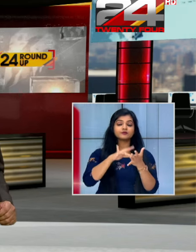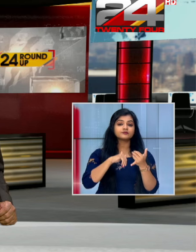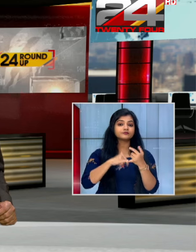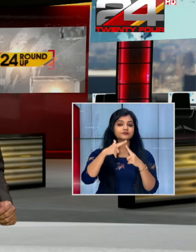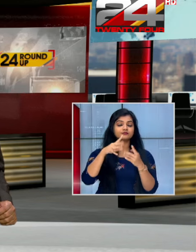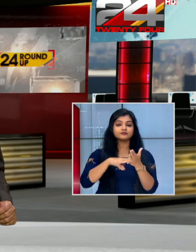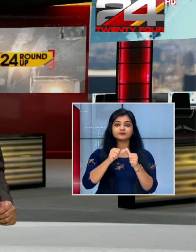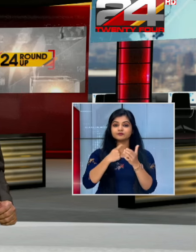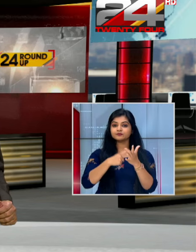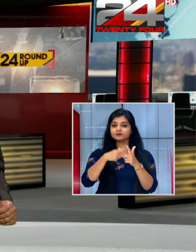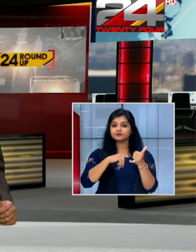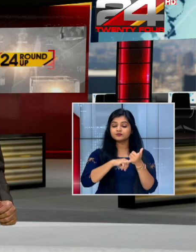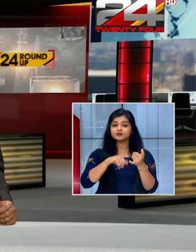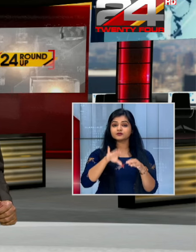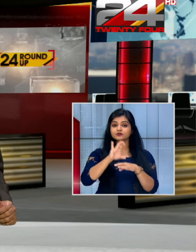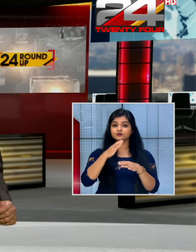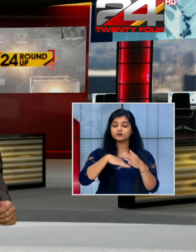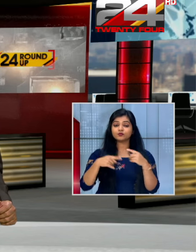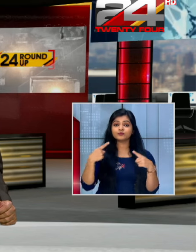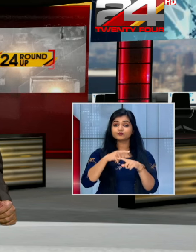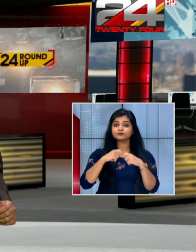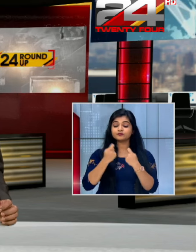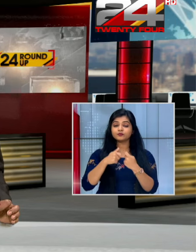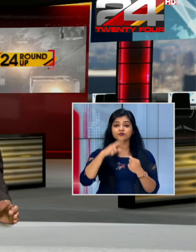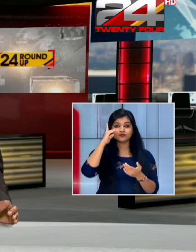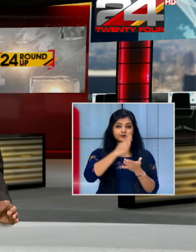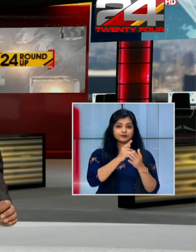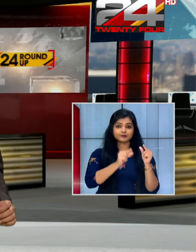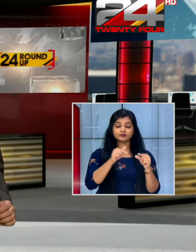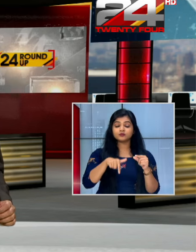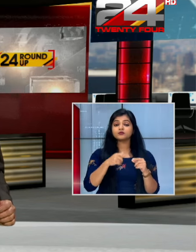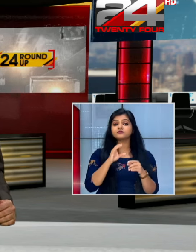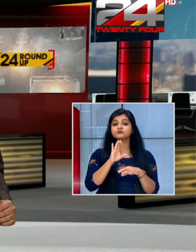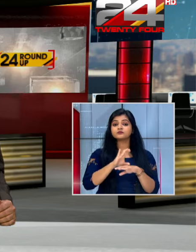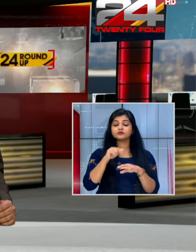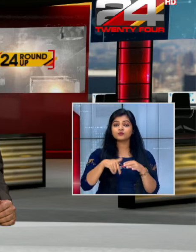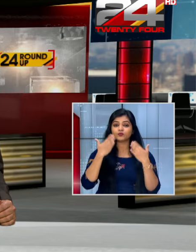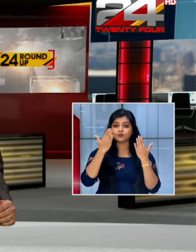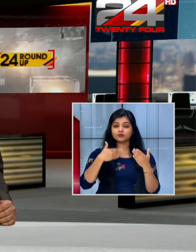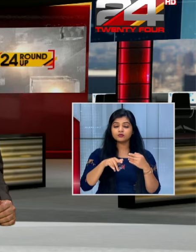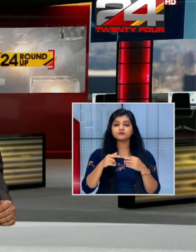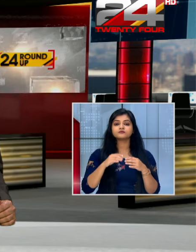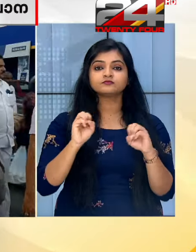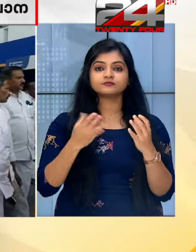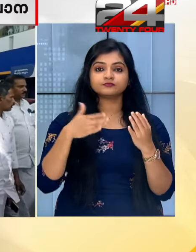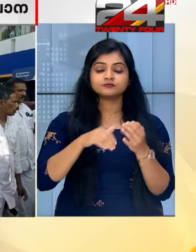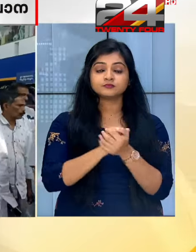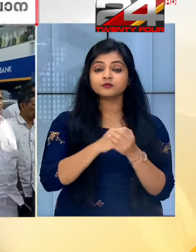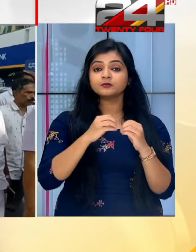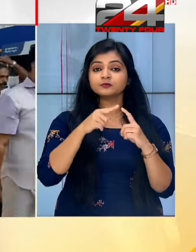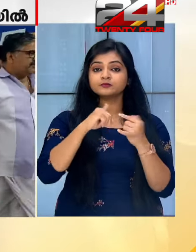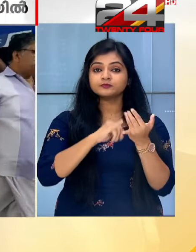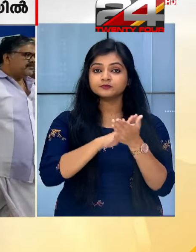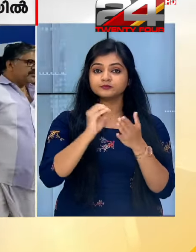സെയിന്റ് മേരീസ് ബസലിക്കയിൽ വിമത വിഭാഗം വൈദികരും വിശ്വാസികളും ചേർന്ന് ജനാഭിമുഖ കുർബാന നടത്തുന്നു. ബിഷപ്പ് ഹൗസിൽ നിന്ന് പ്രദക്ഷിണമായാണ്